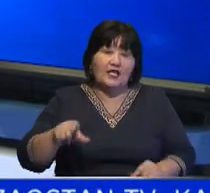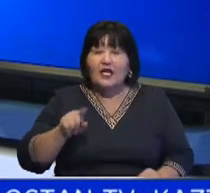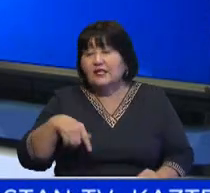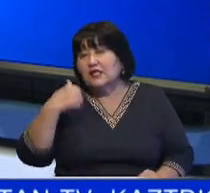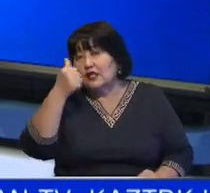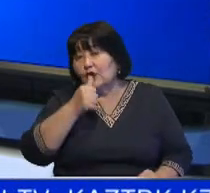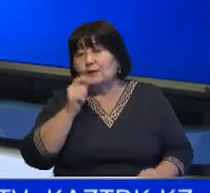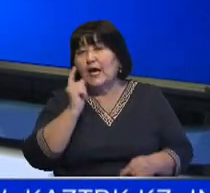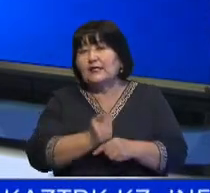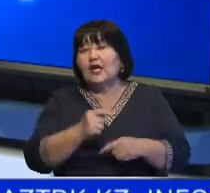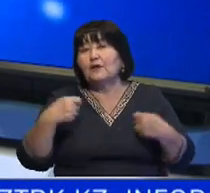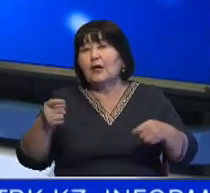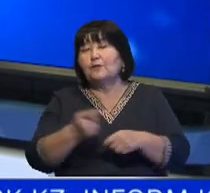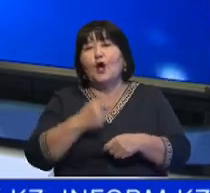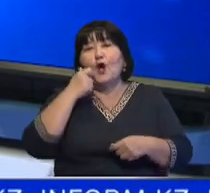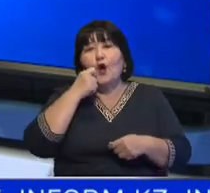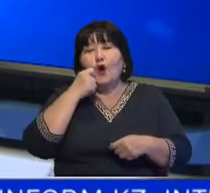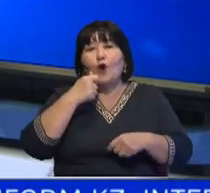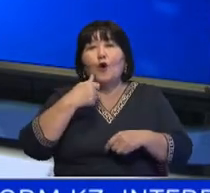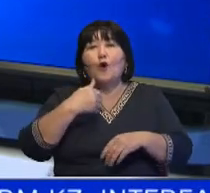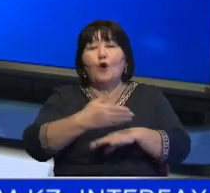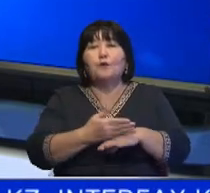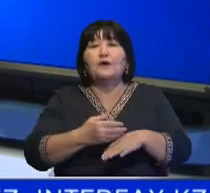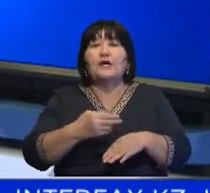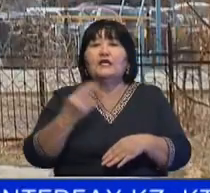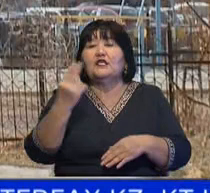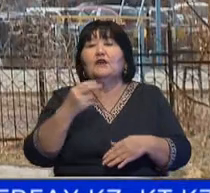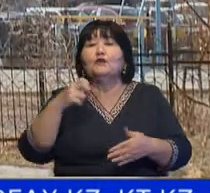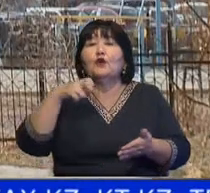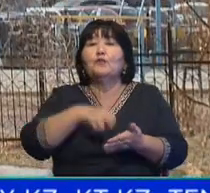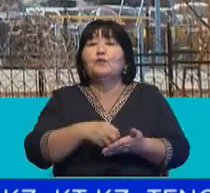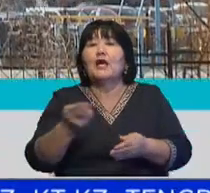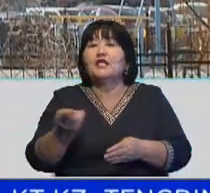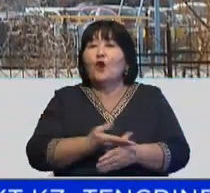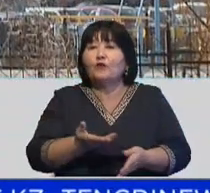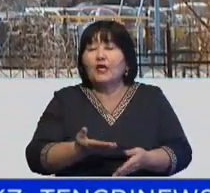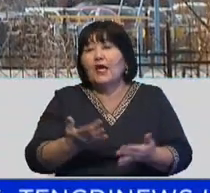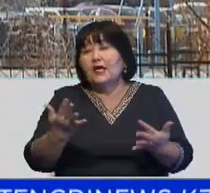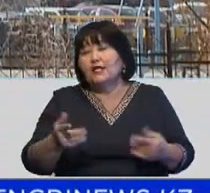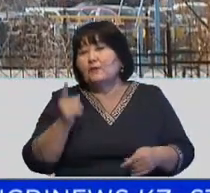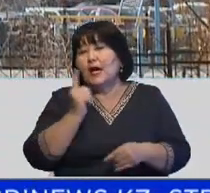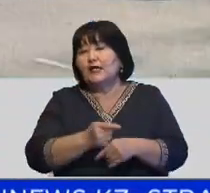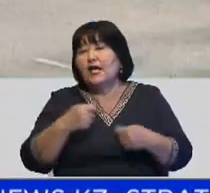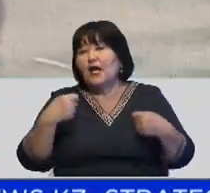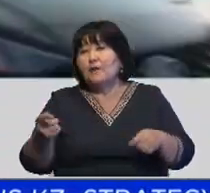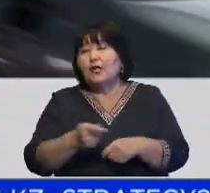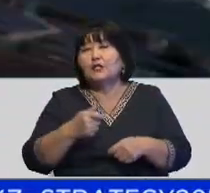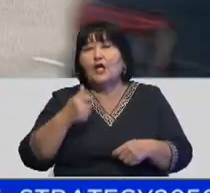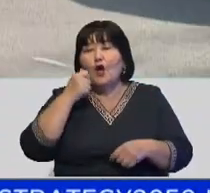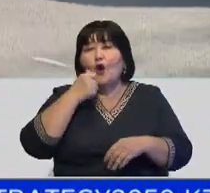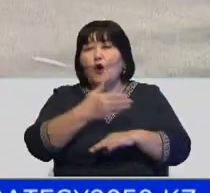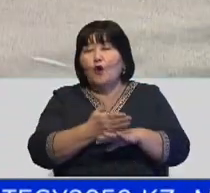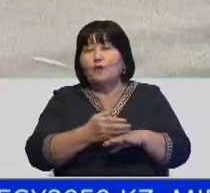с этого года запрещена продажа обуви без цифровой маркировки требования о запрете на продажу обуви без